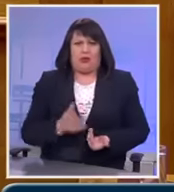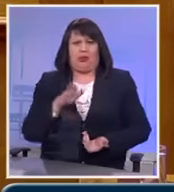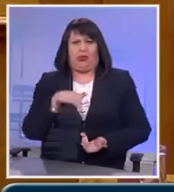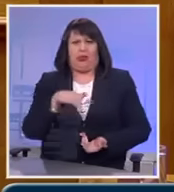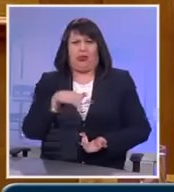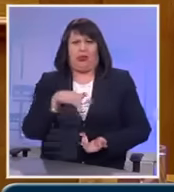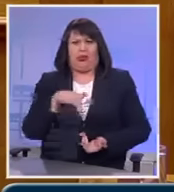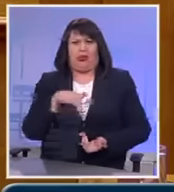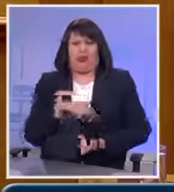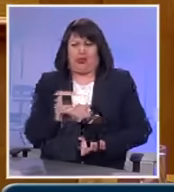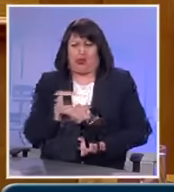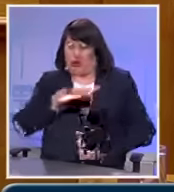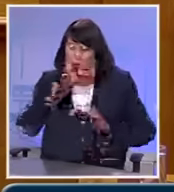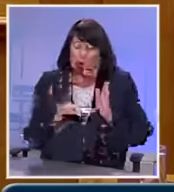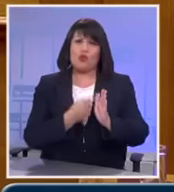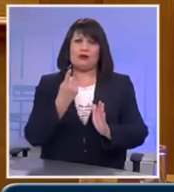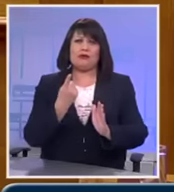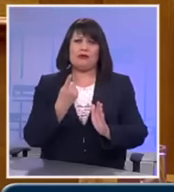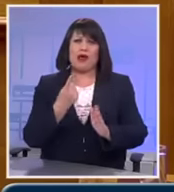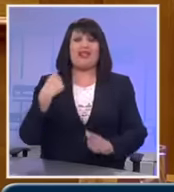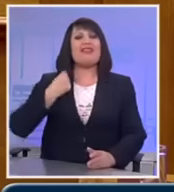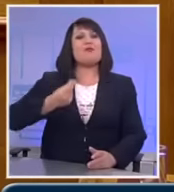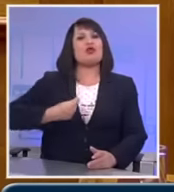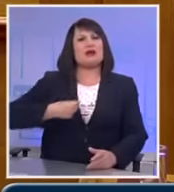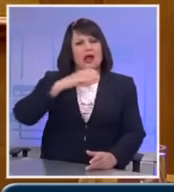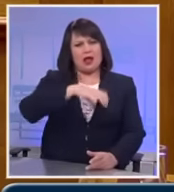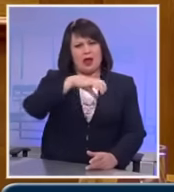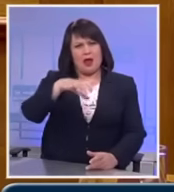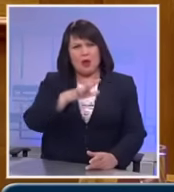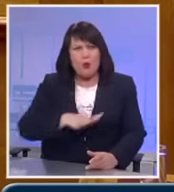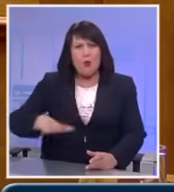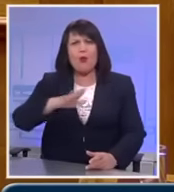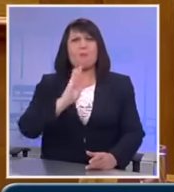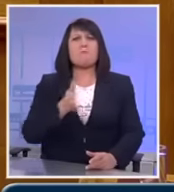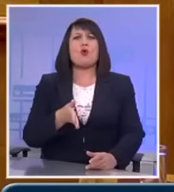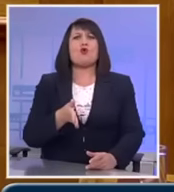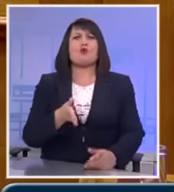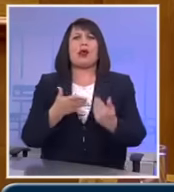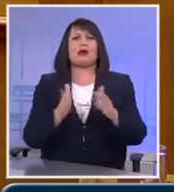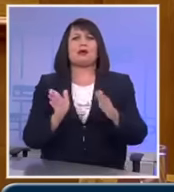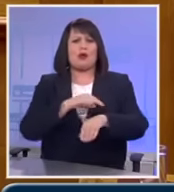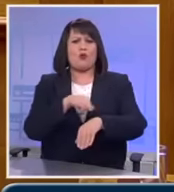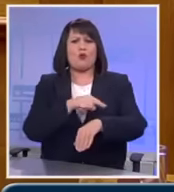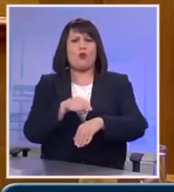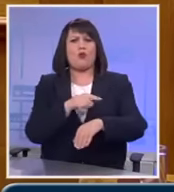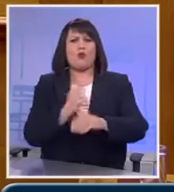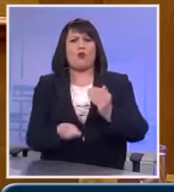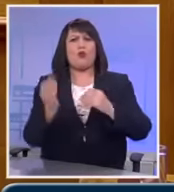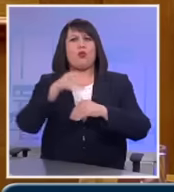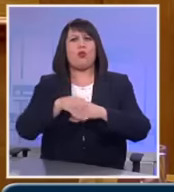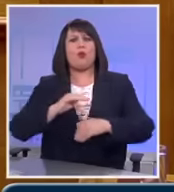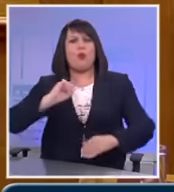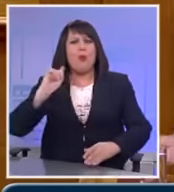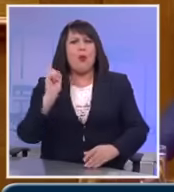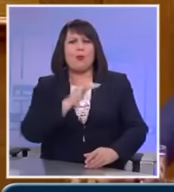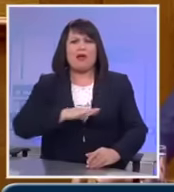τώρα και για πρώτη φορά όλα τα δημοτικά μπορού να τουρ ου ολοήμερα και όλα τα